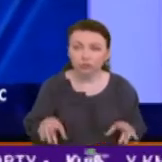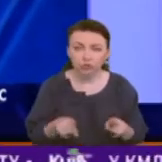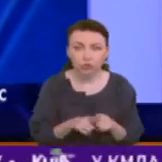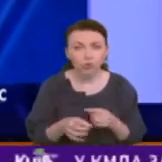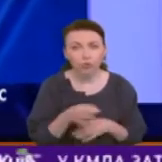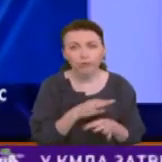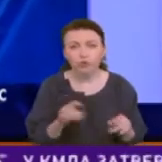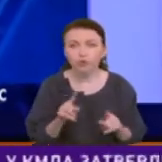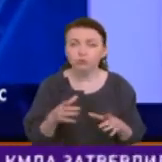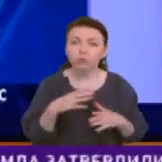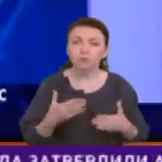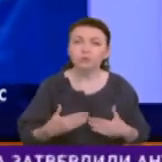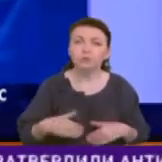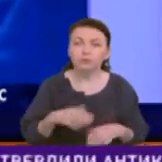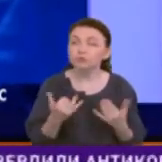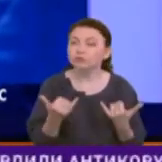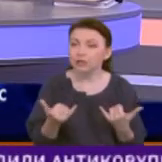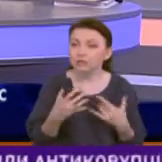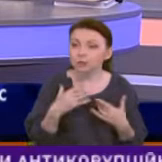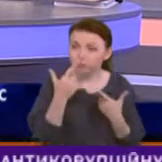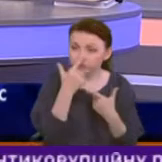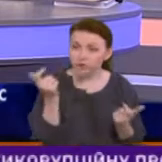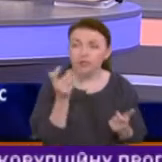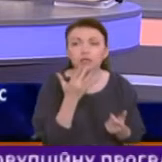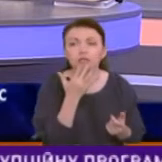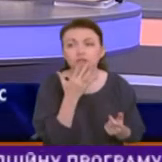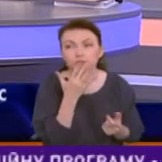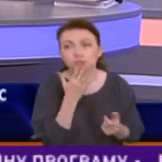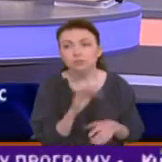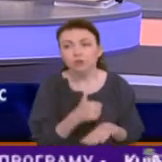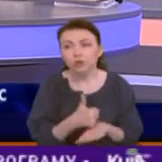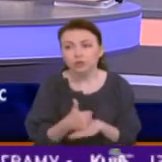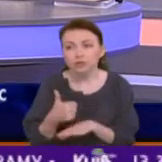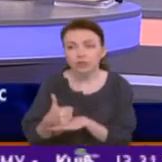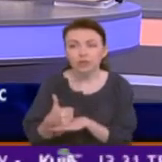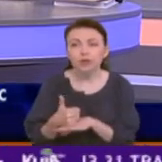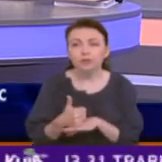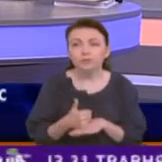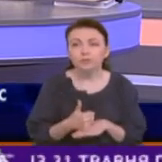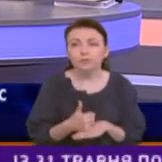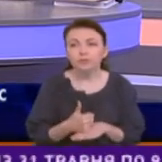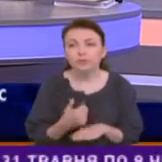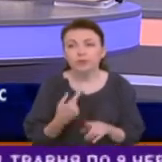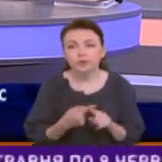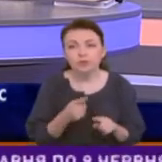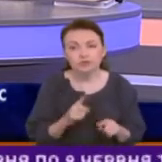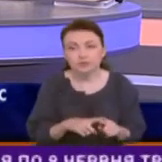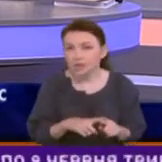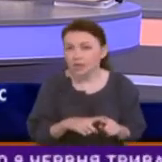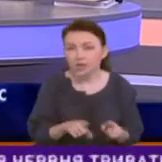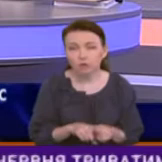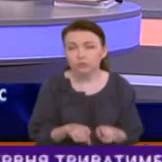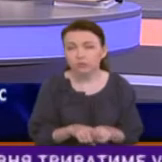було запропоновано... Бо те, про що ми тут заявляємо, іноземні архієрії, там десь заходять і в єпархії і так далі, це якби